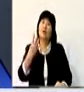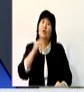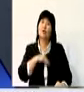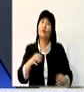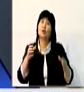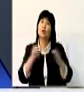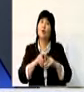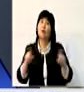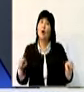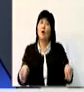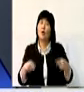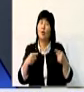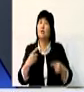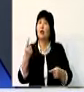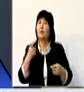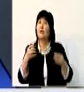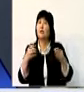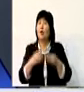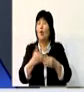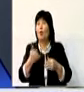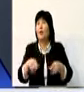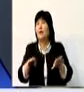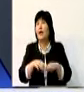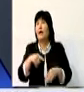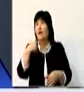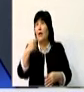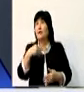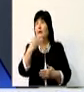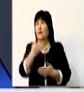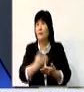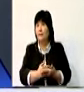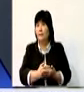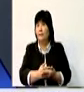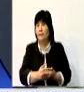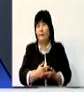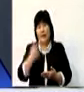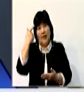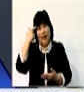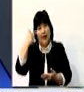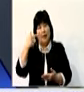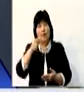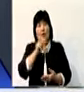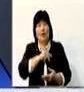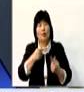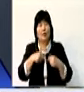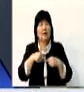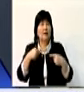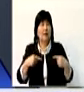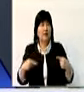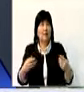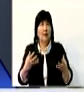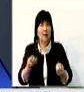тобы орфографиялық жұмыс тобы. Оған да жаңа аталған ғылыми ұйымдардың, мекемелердің, тағы да басқа